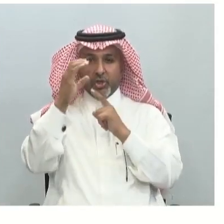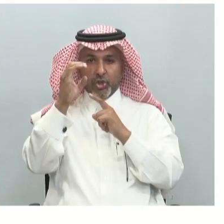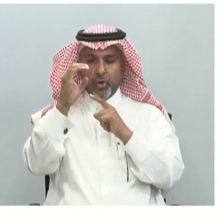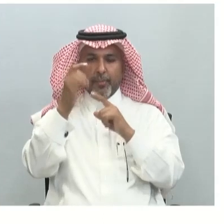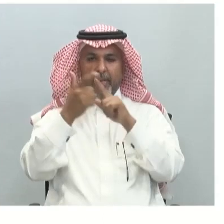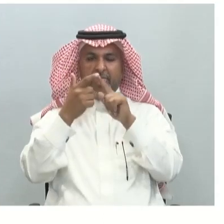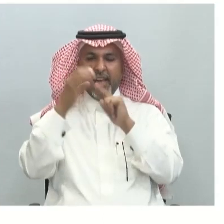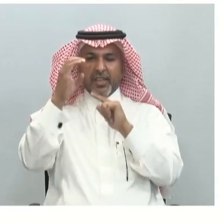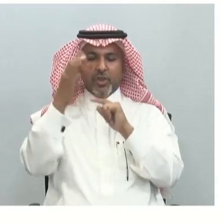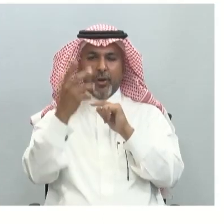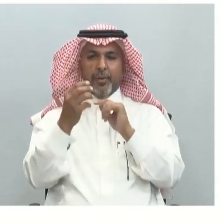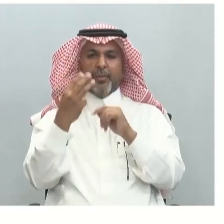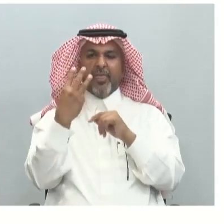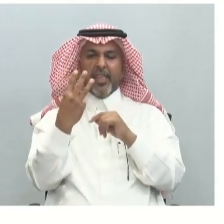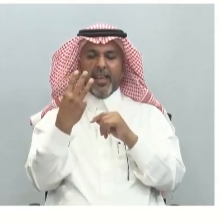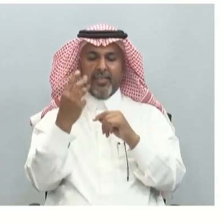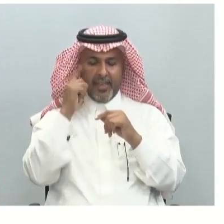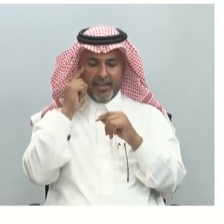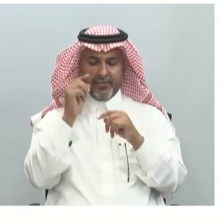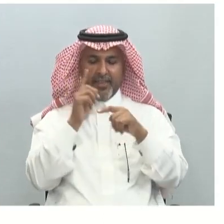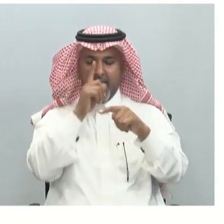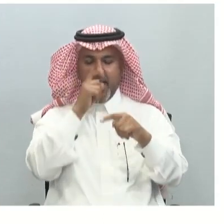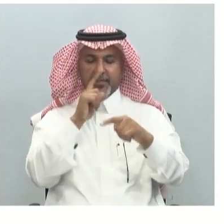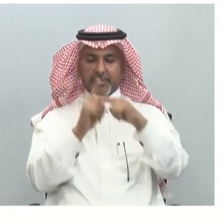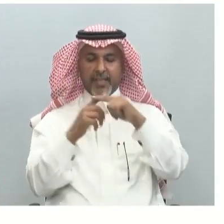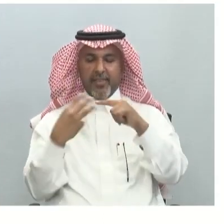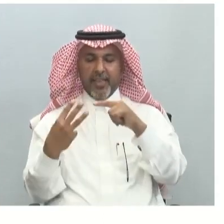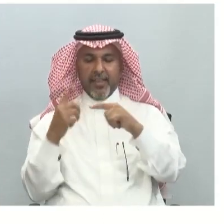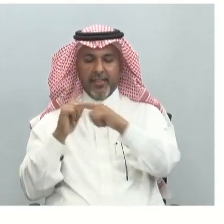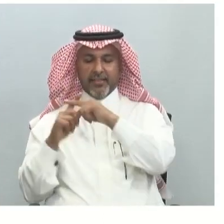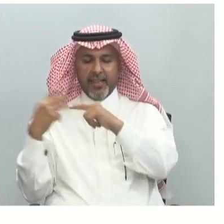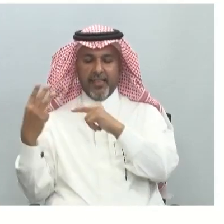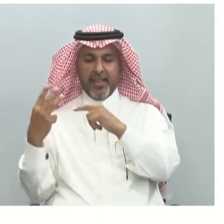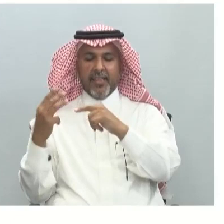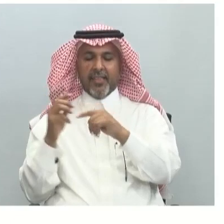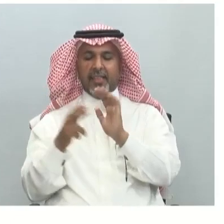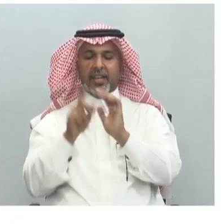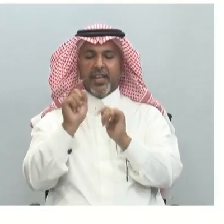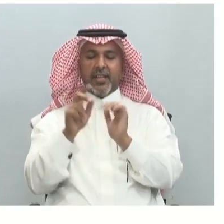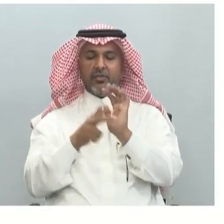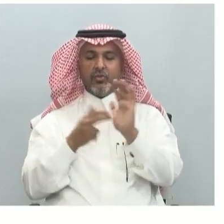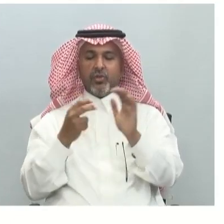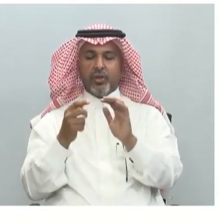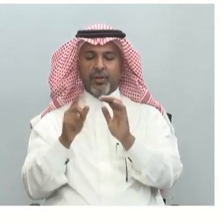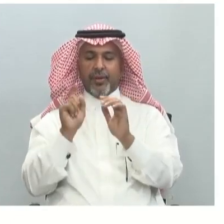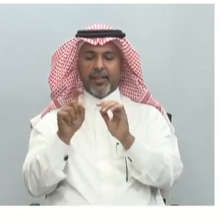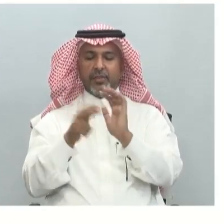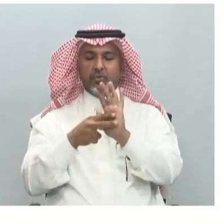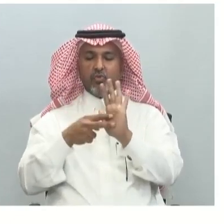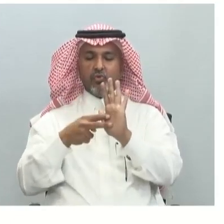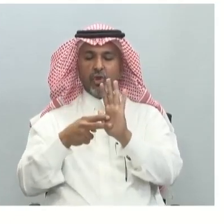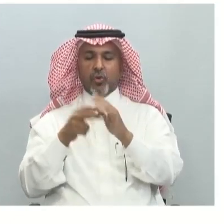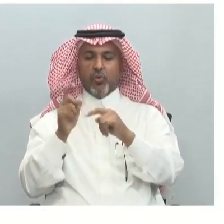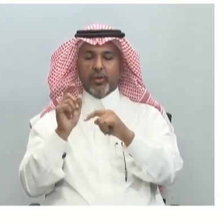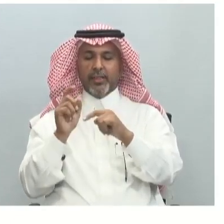ناقص ثلاثه تساوي صفر ماذا تقتضي لو جمعنا ثلاثه للطرفين راح تصير اكس تساوي ثلاثه اذا اكس لها